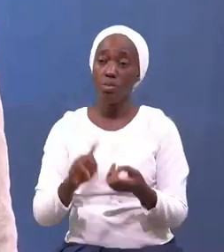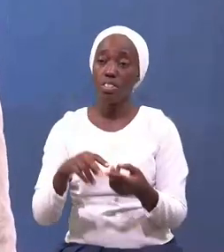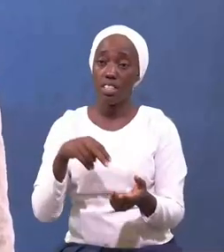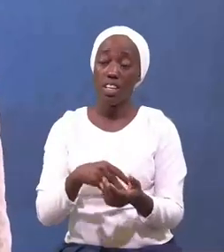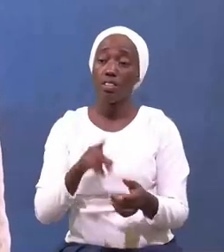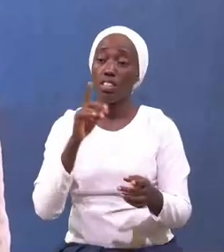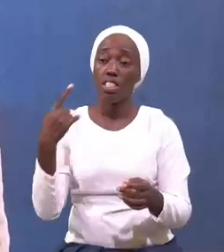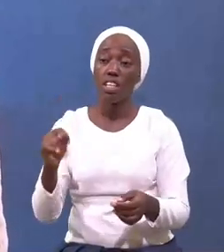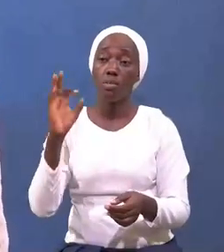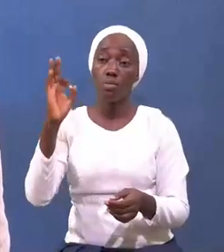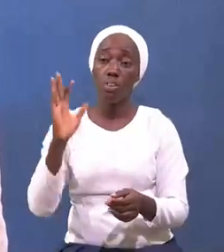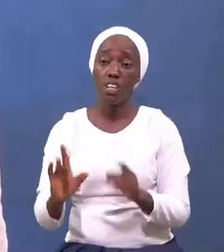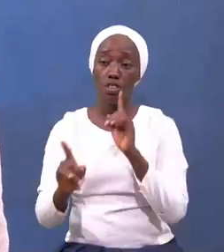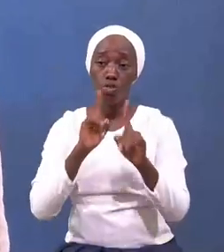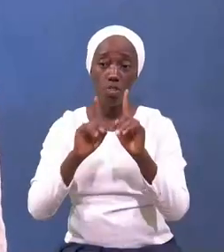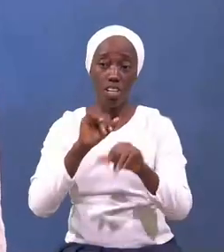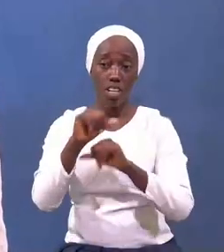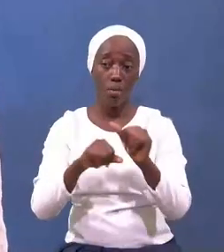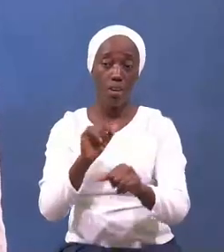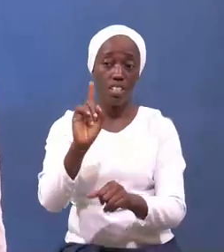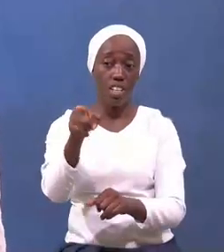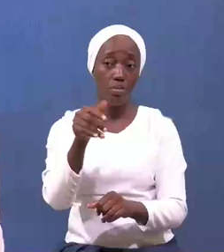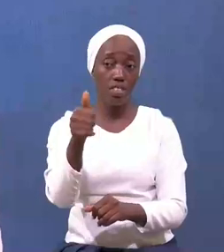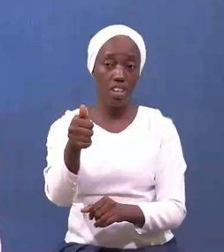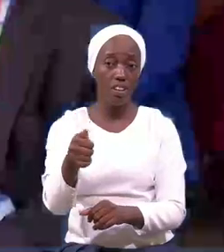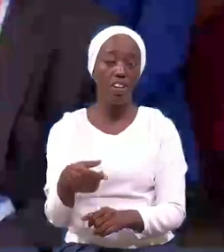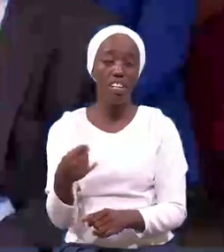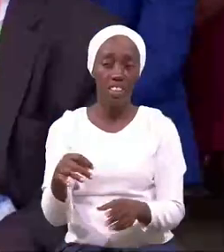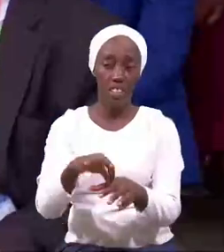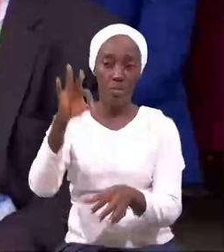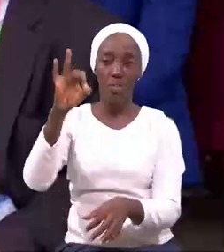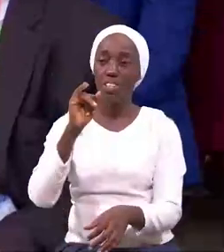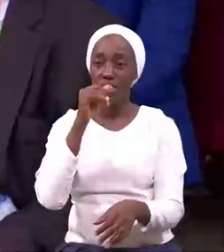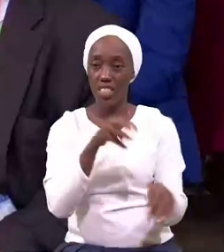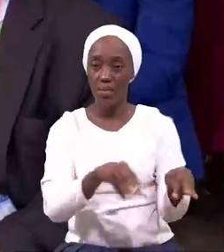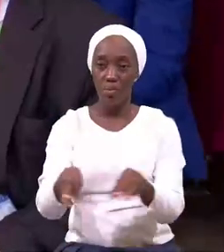faire. J'ai dit non, non. L'esprit bouge.